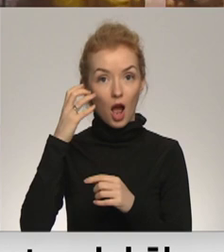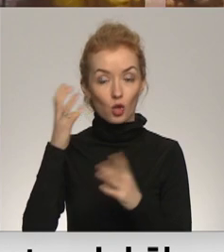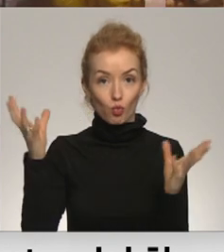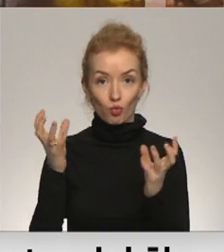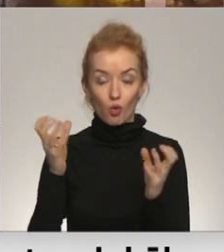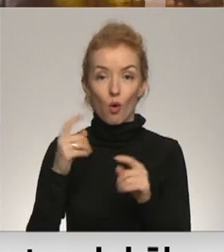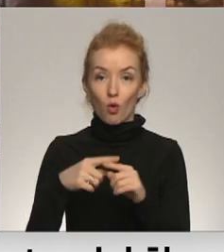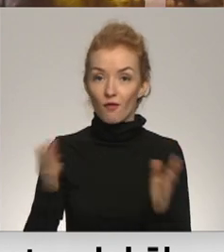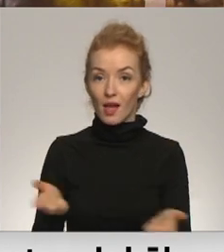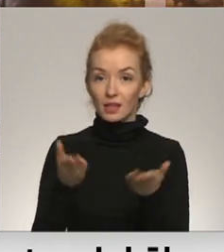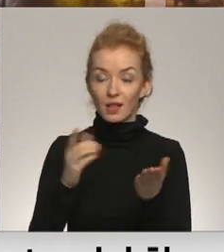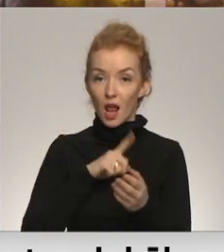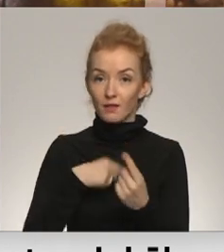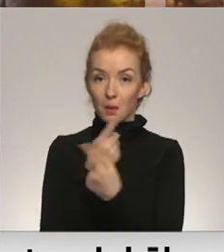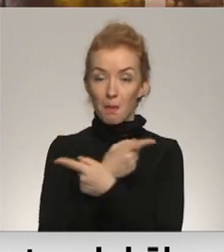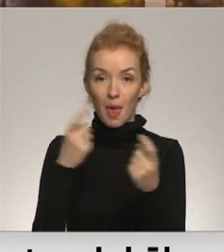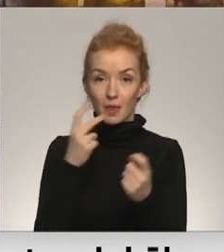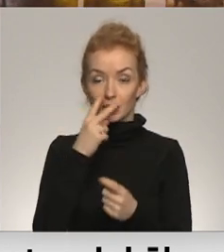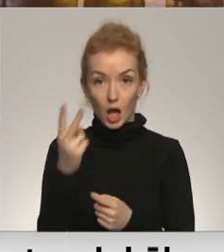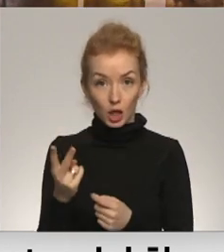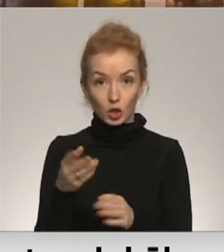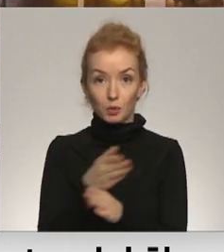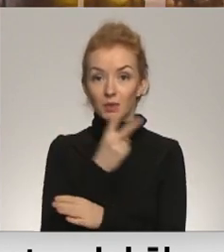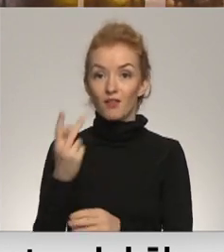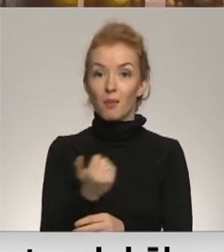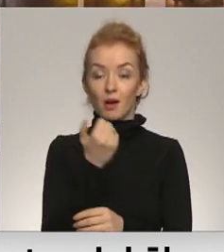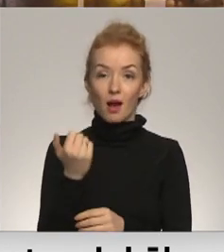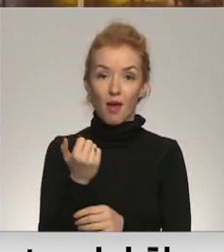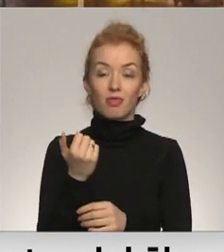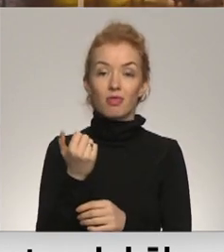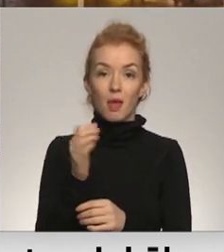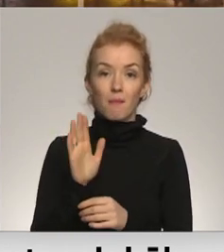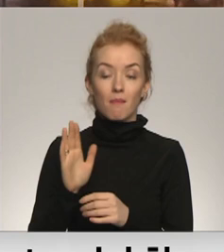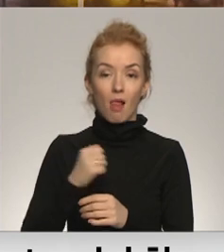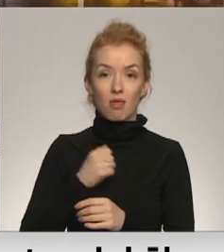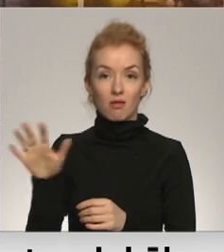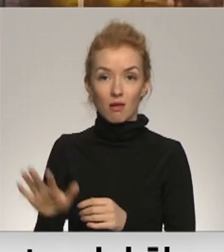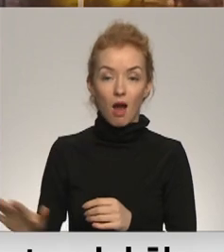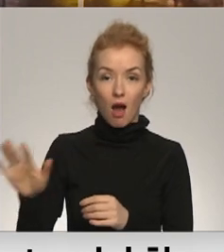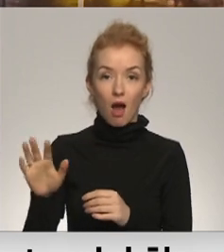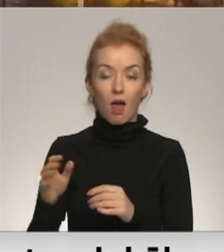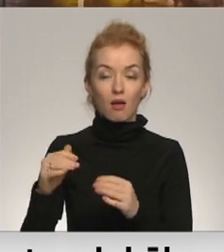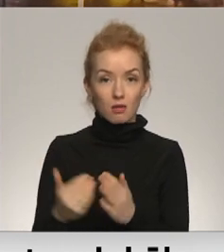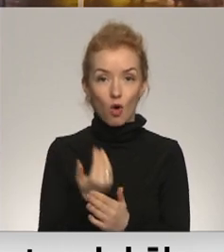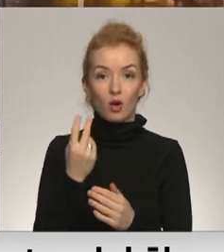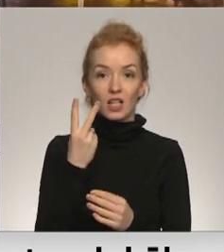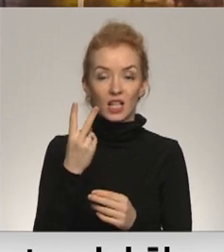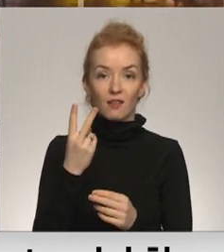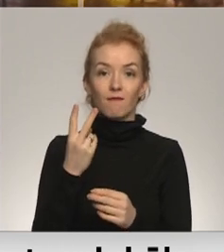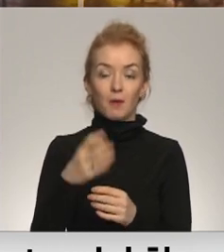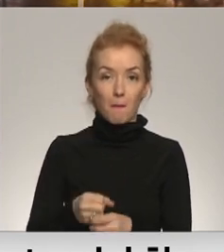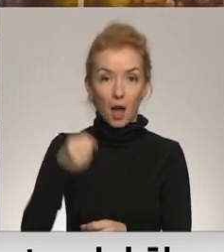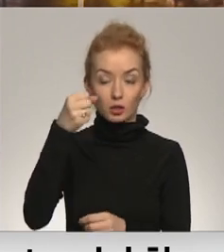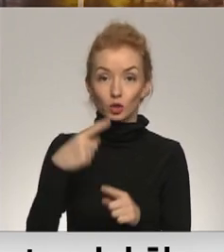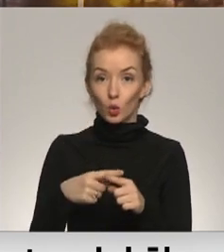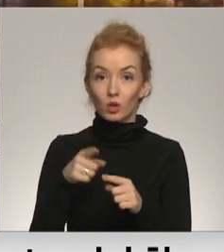tādējādi veicinātu Latvijas mediju saturu skatīšanos, pirms 2 gadiem Austrumu pierobežā darbību sāka 2 jaunas būvēti apraides masti.